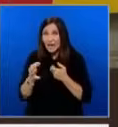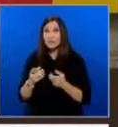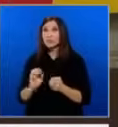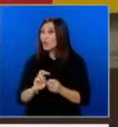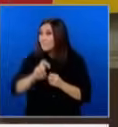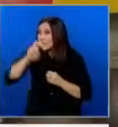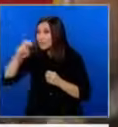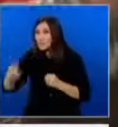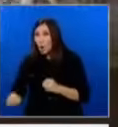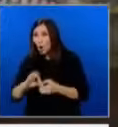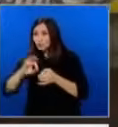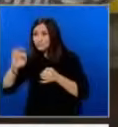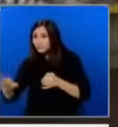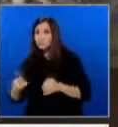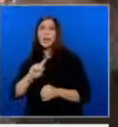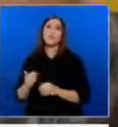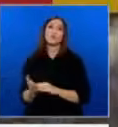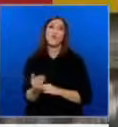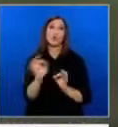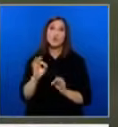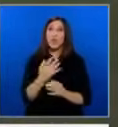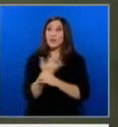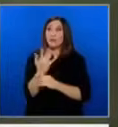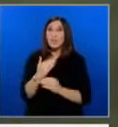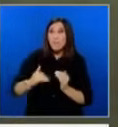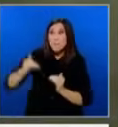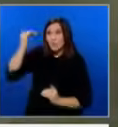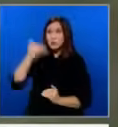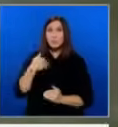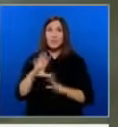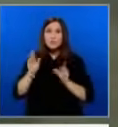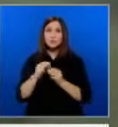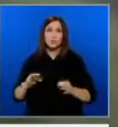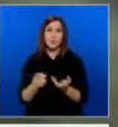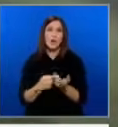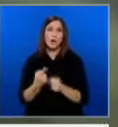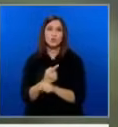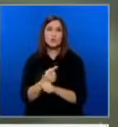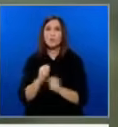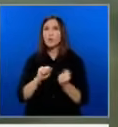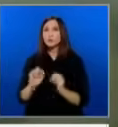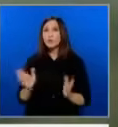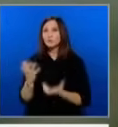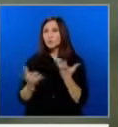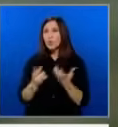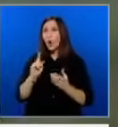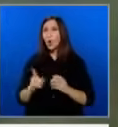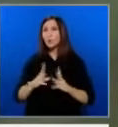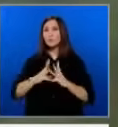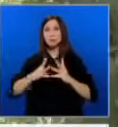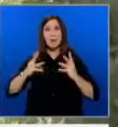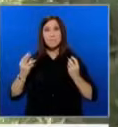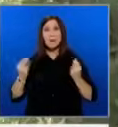горе, ти вече не можеш да догониш нищо, а тревата е по-висока от мен, там и всичко е сухо. Няколко часа по-късно умва и пожарът, който изпепели 4